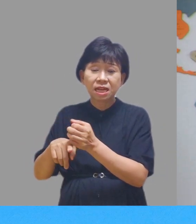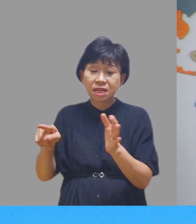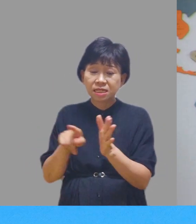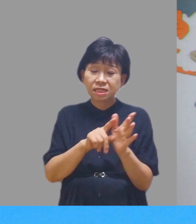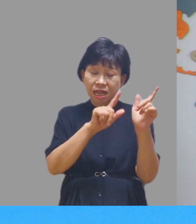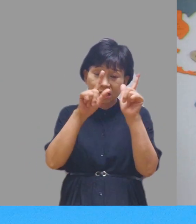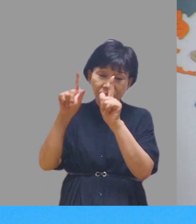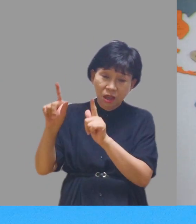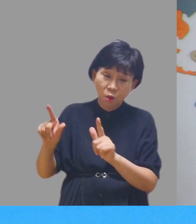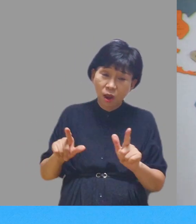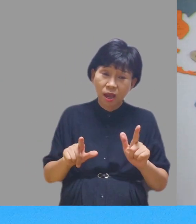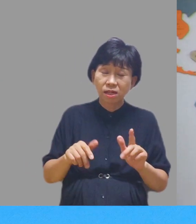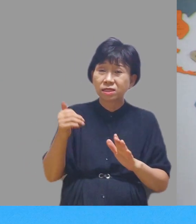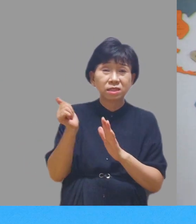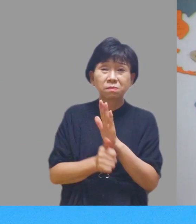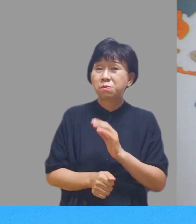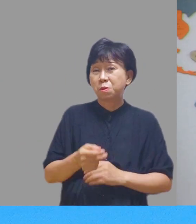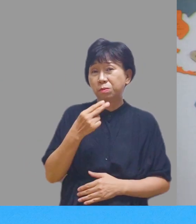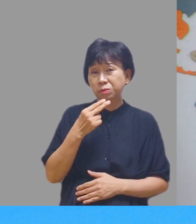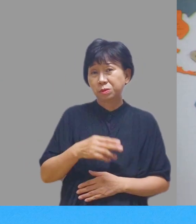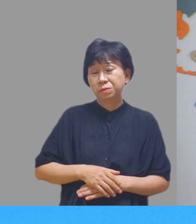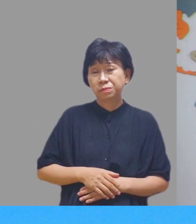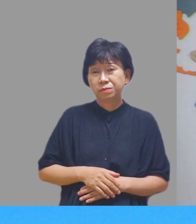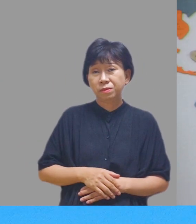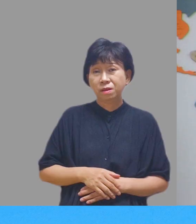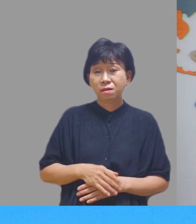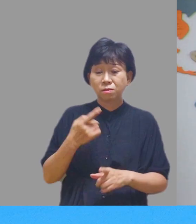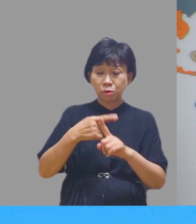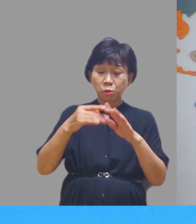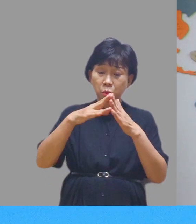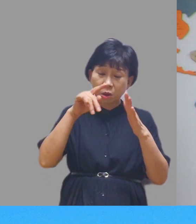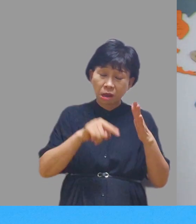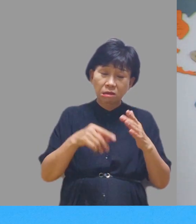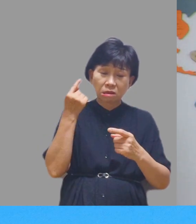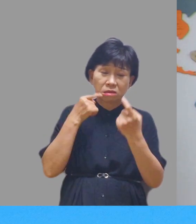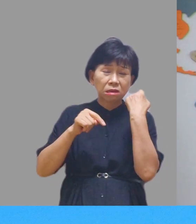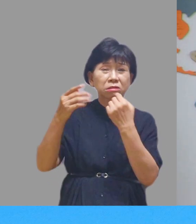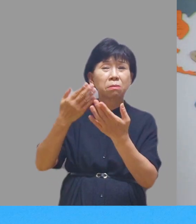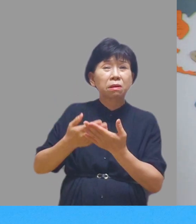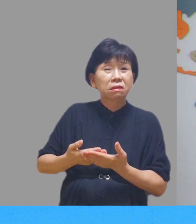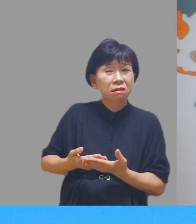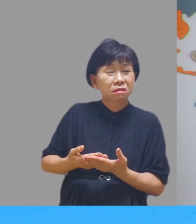신앙생활을 하면서 교회 안에서 상처받았다, 이건 어울리지 않는 말이에요.